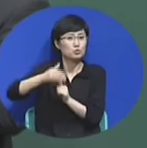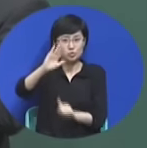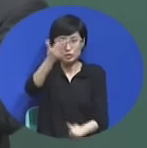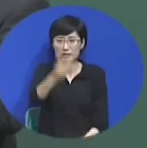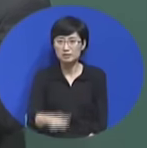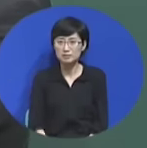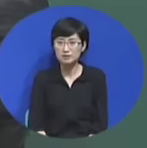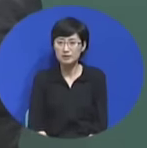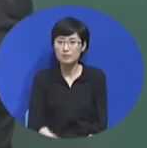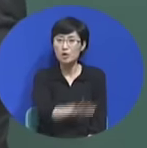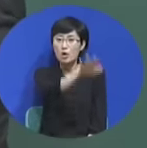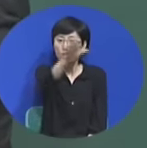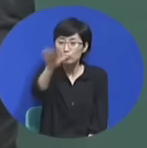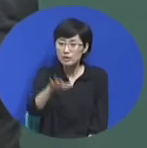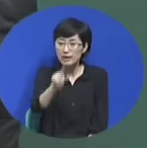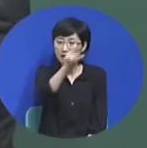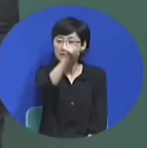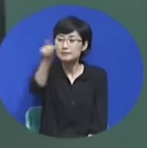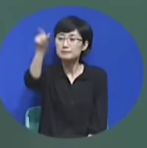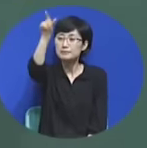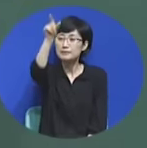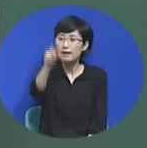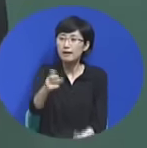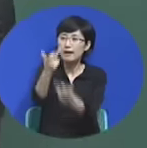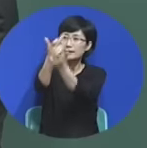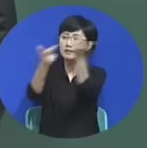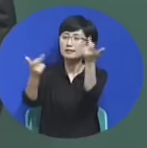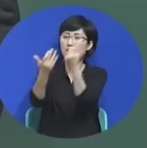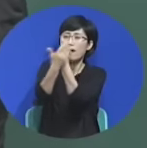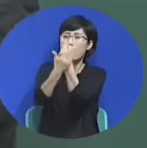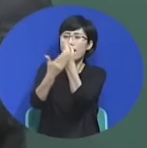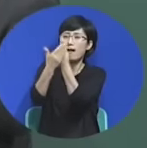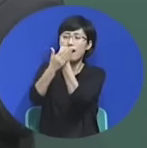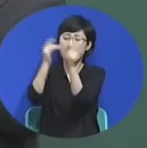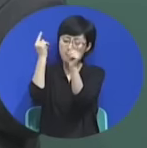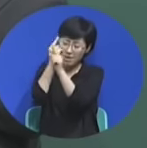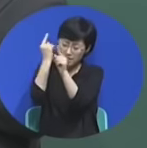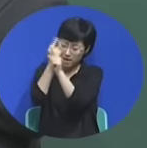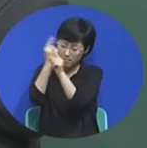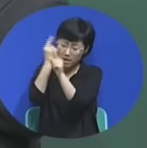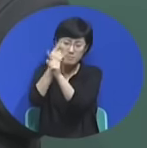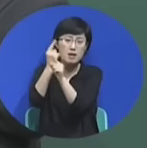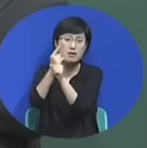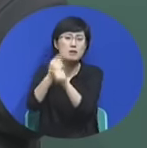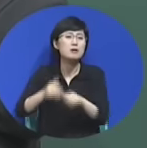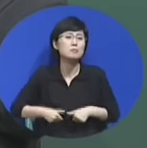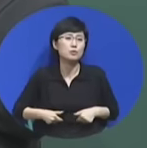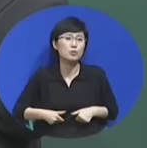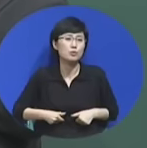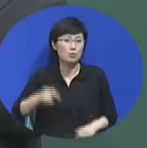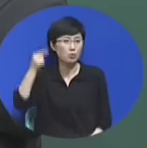所以我们如果蒙了恩典，这个信心就会产生在我们身上。 우리가 날마다 그 십자가 갈보리산 은혜 속에 있어야 될 이유가 뭡니까?